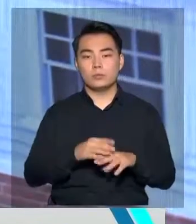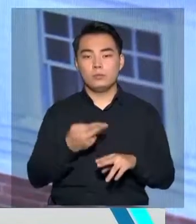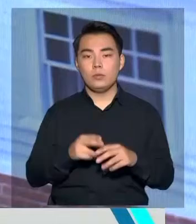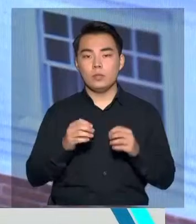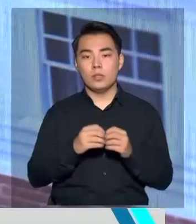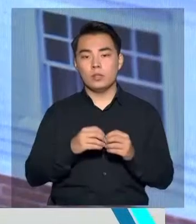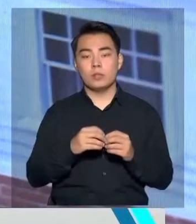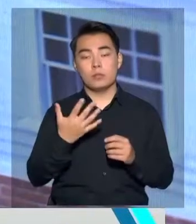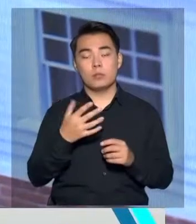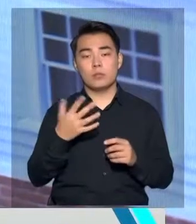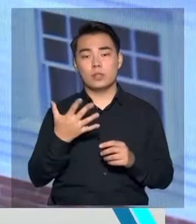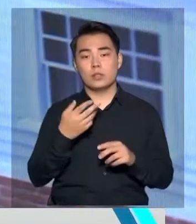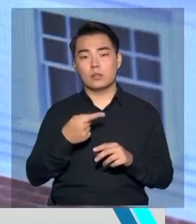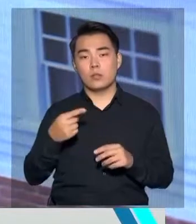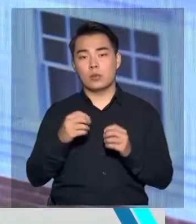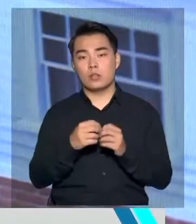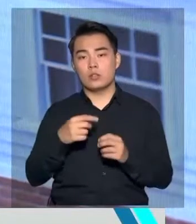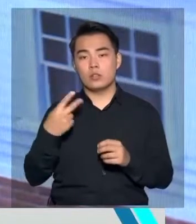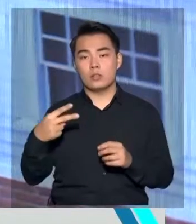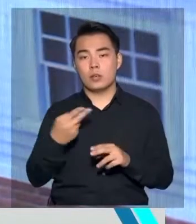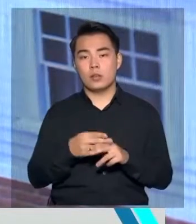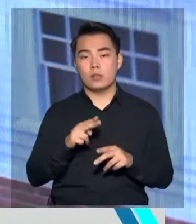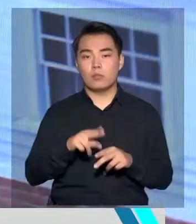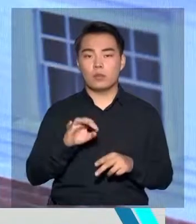5-10-20 бағдарламасы, бақытты отбасы өздеріңіз білесіз,